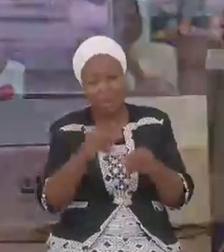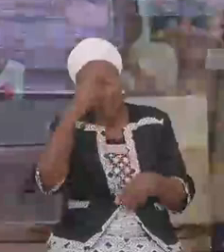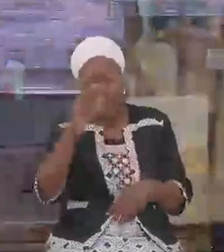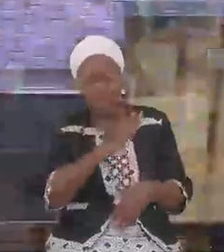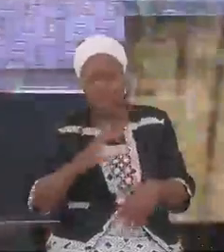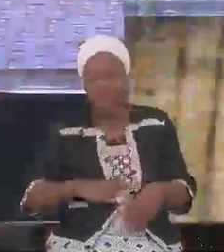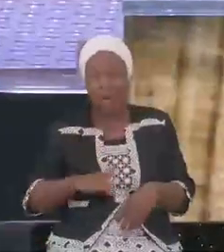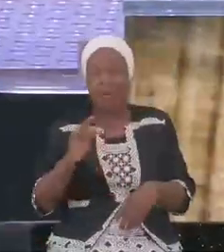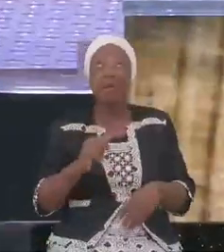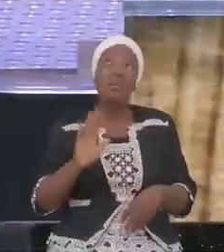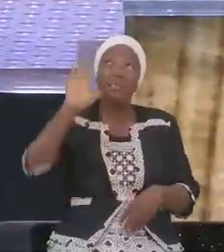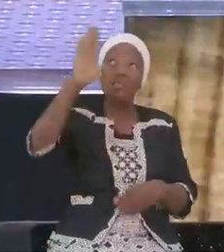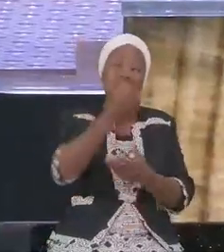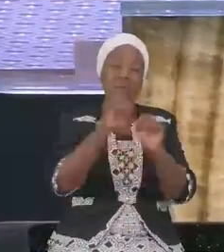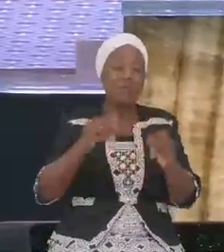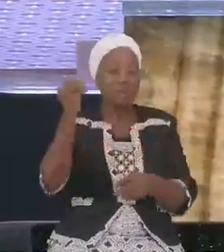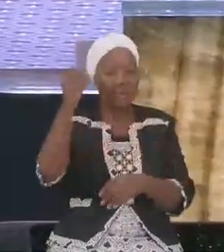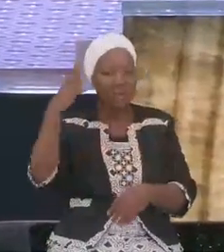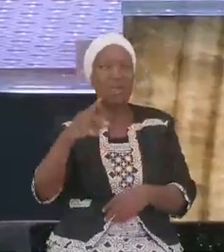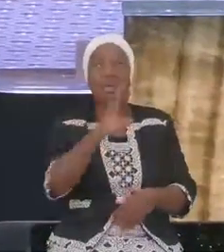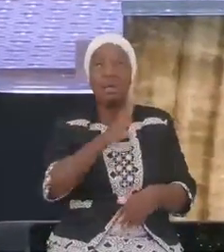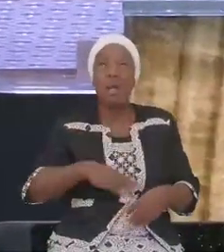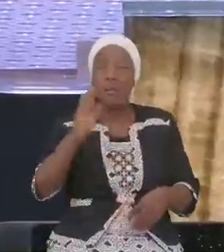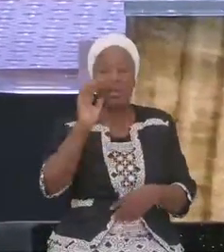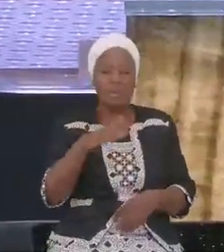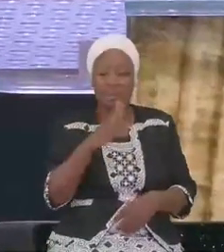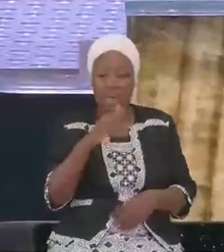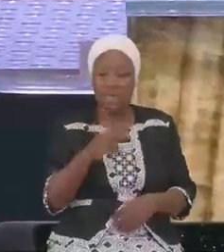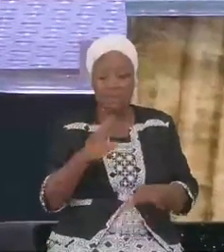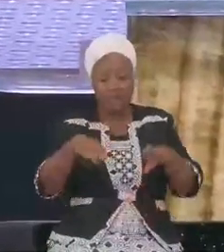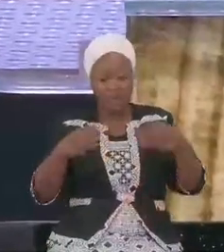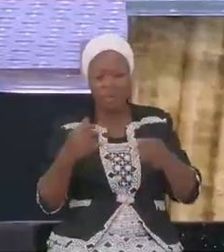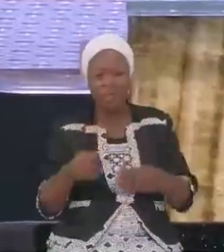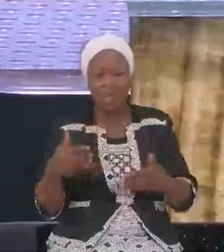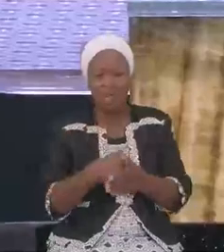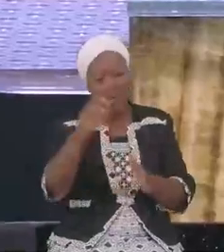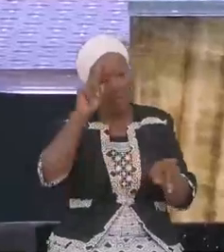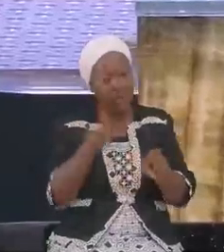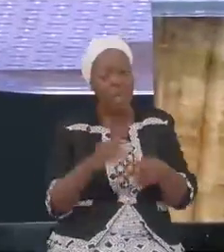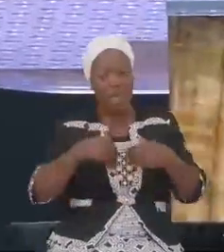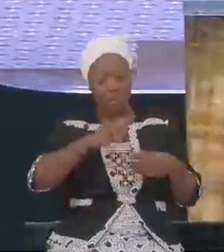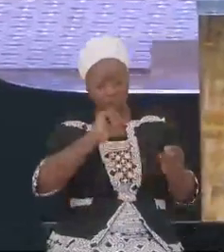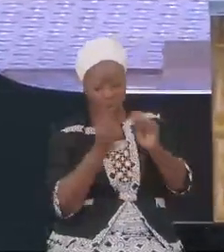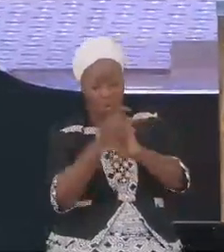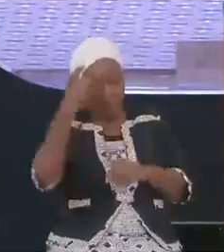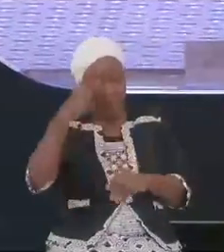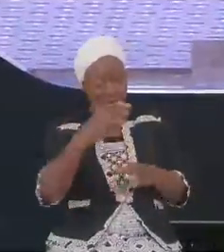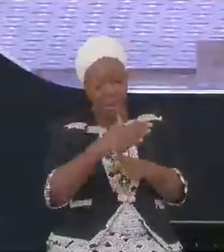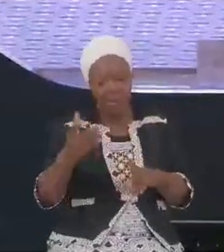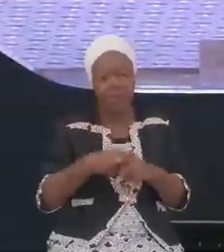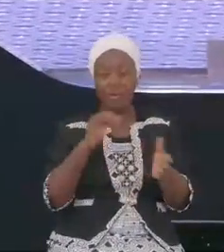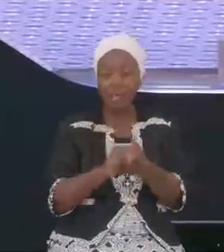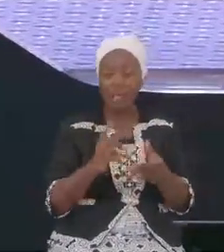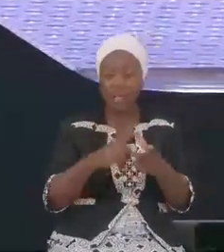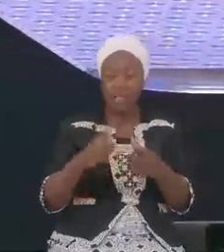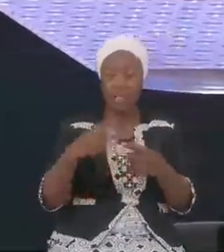sa grâce salvatrice, Christ, par la provision de la nouvelle alliance, détourne ton esprit de